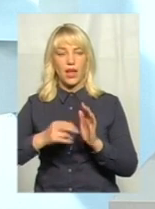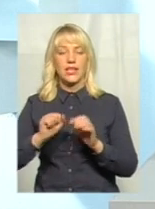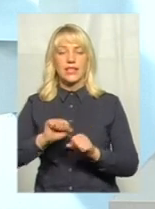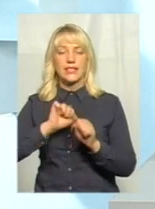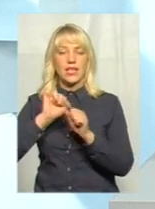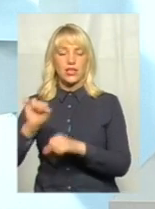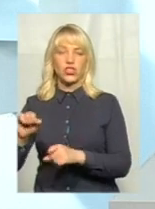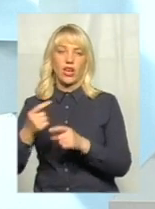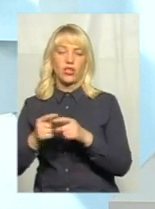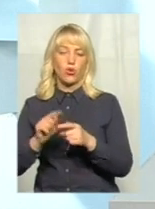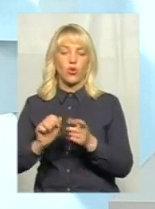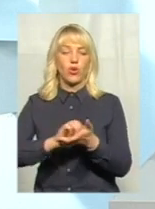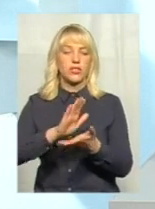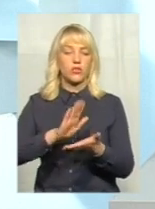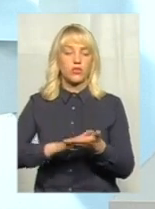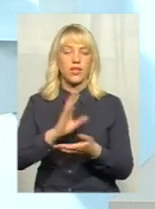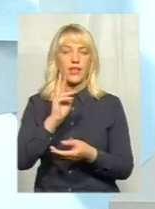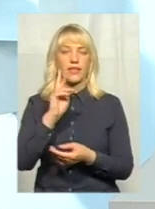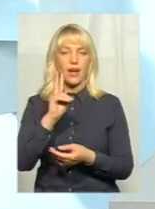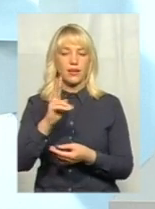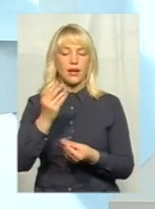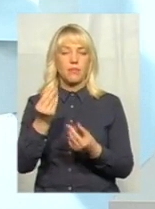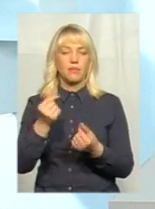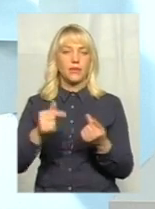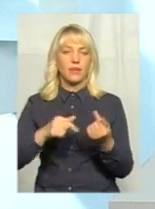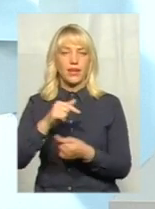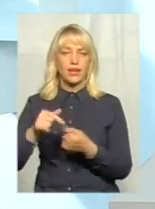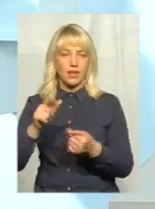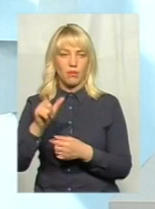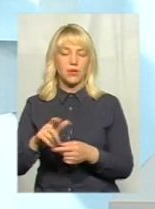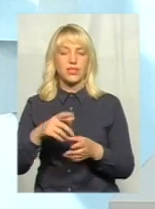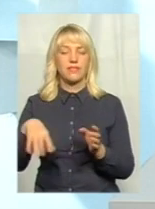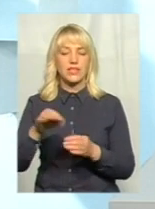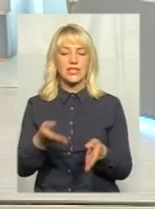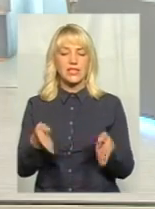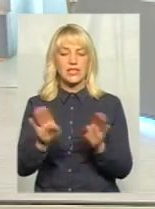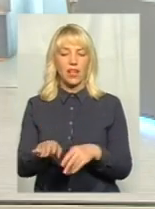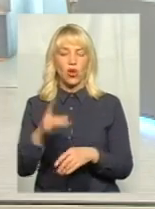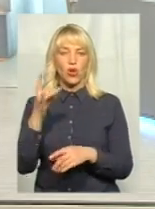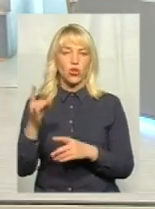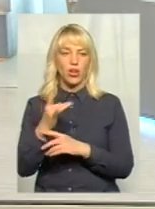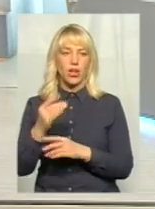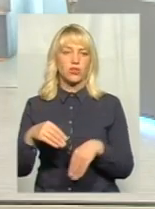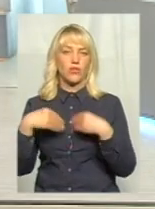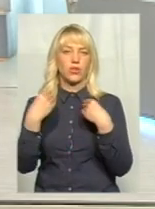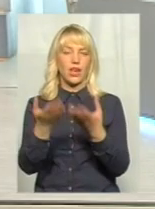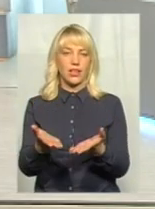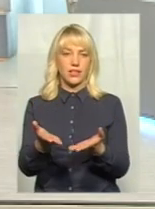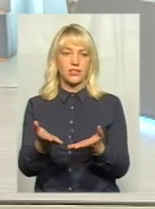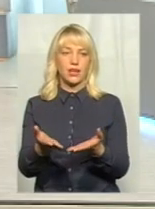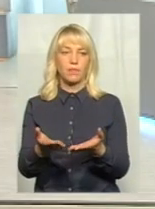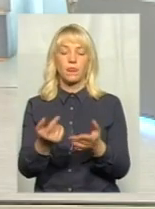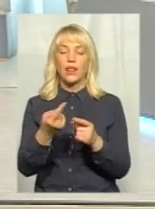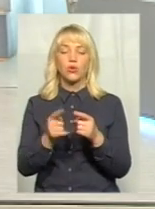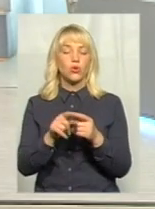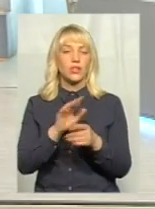весь залишок допомоги по безробіттю, який в нього був, йому одноразово просто дається на заняття. Тут навіть не в